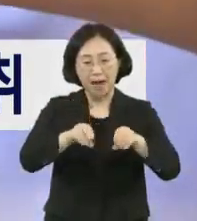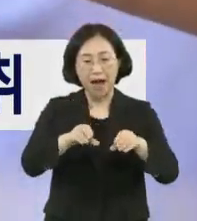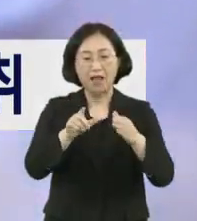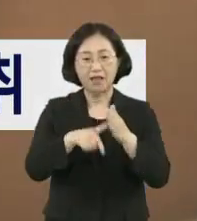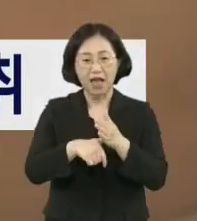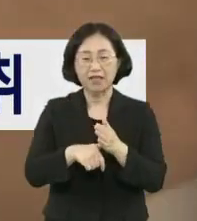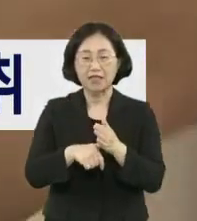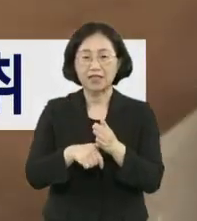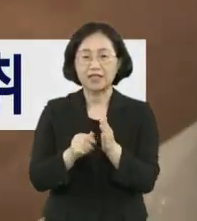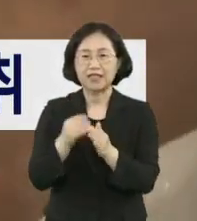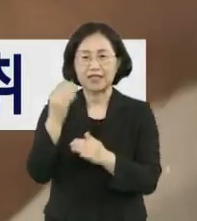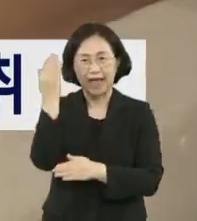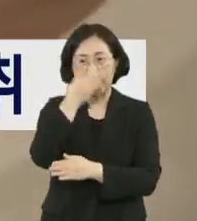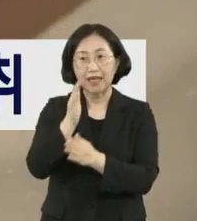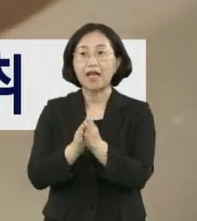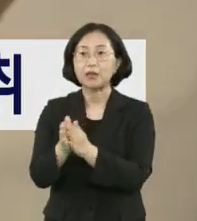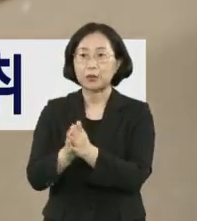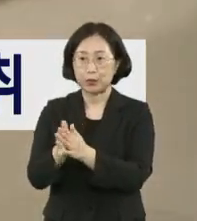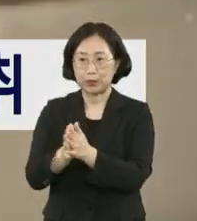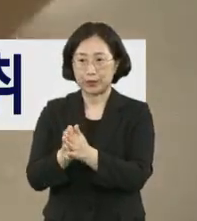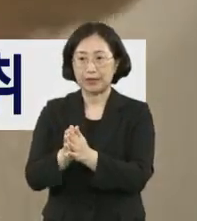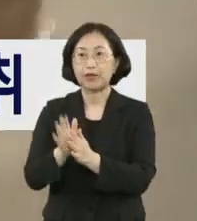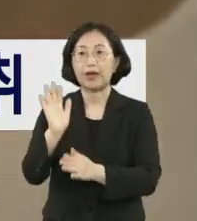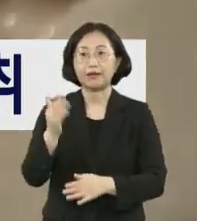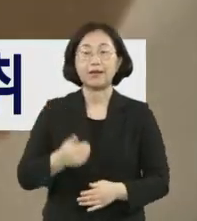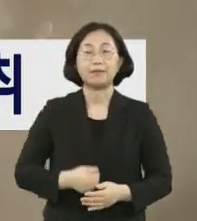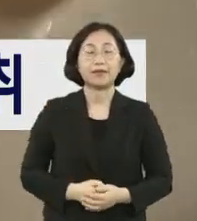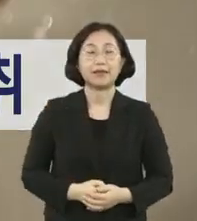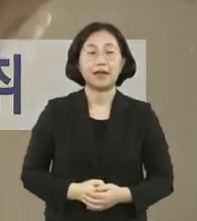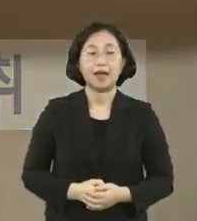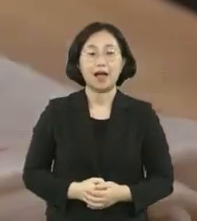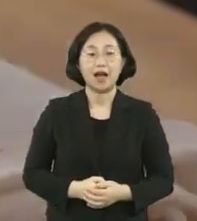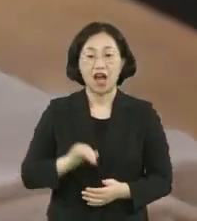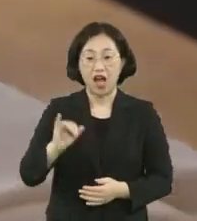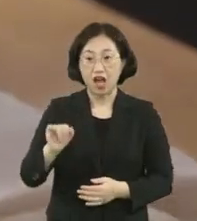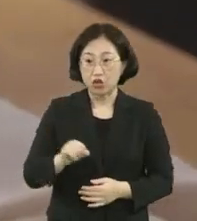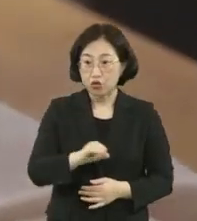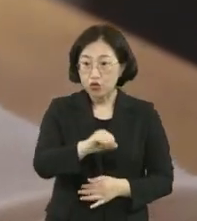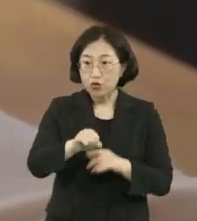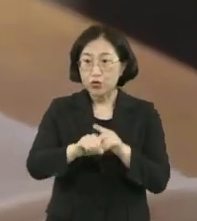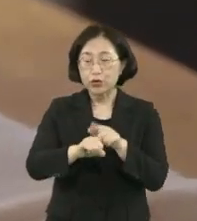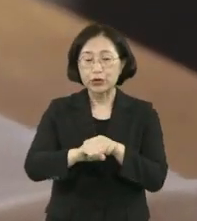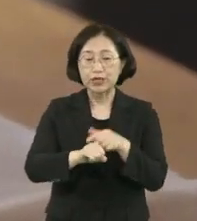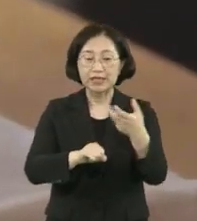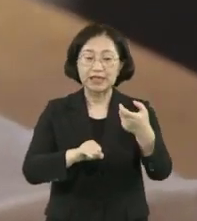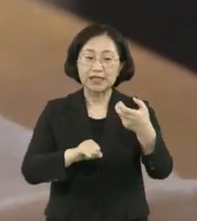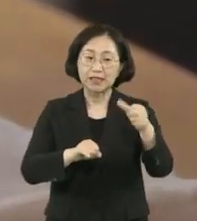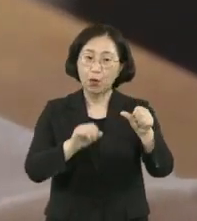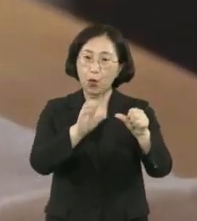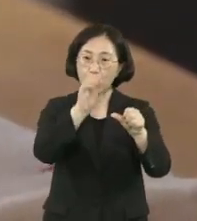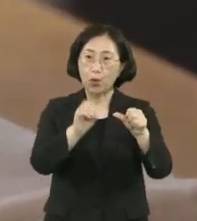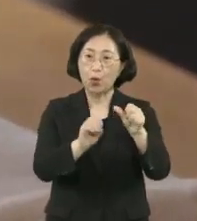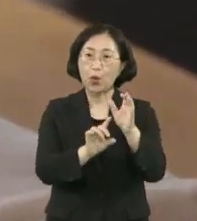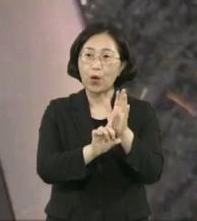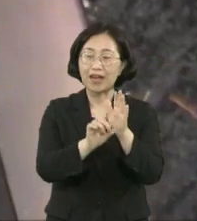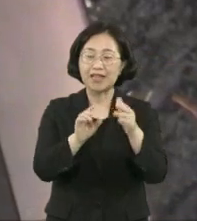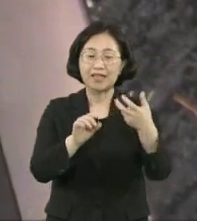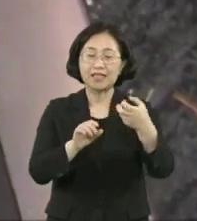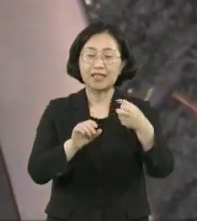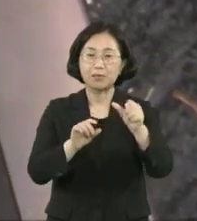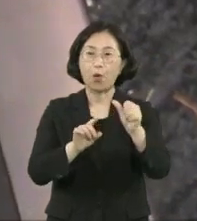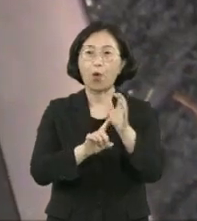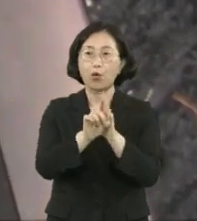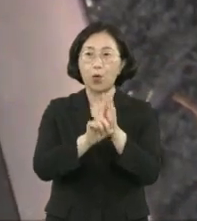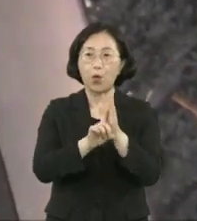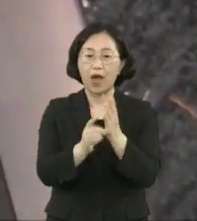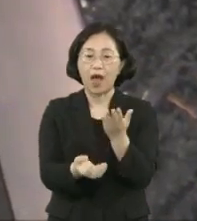뒤엔 세정제 등을 이용해 손을 깨끗이 씻어야 합니다. 살모넬라균은 75도 이상 온도에서 1분 이상 가열하면